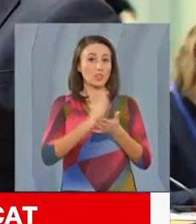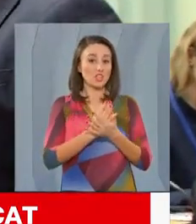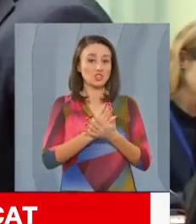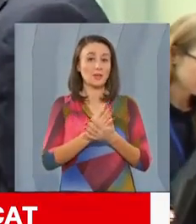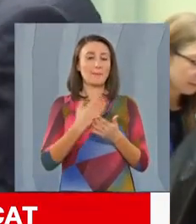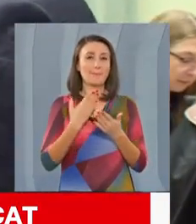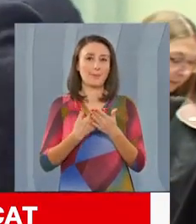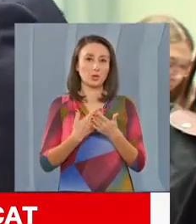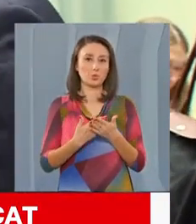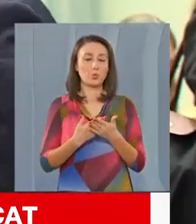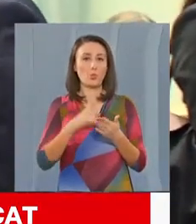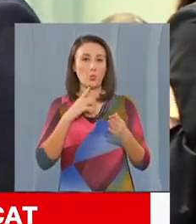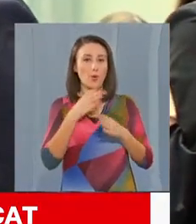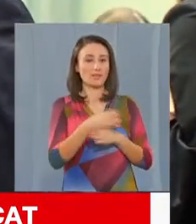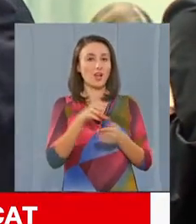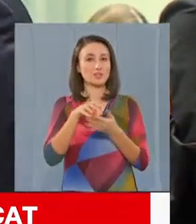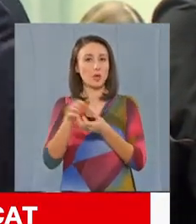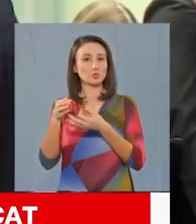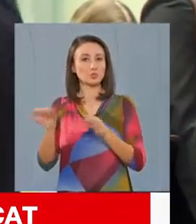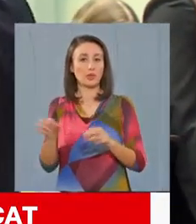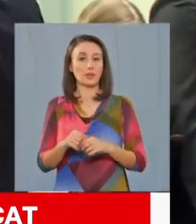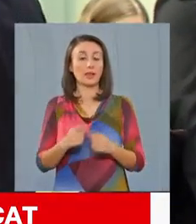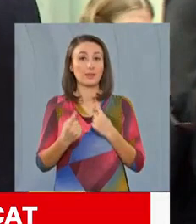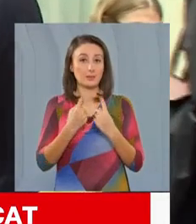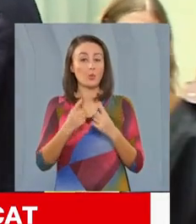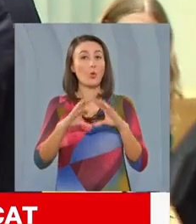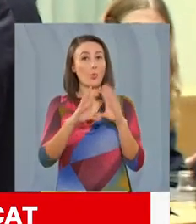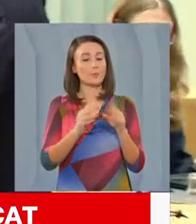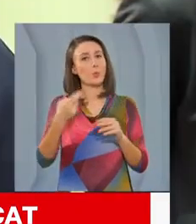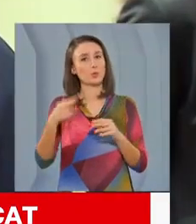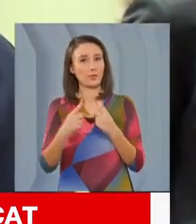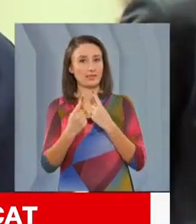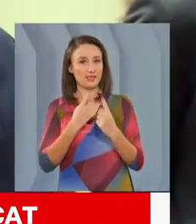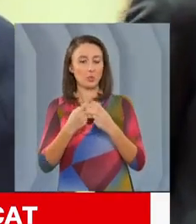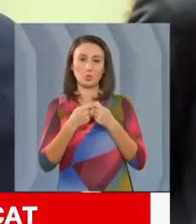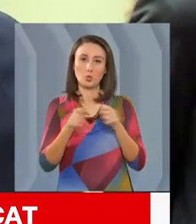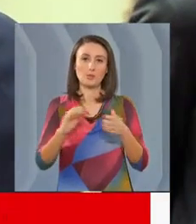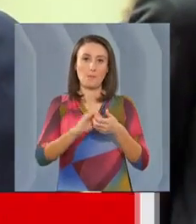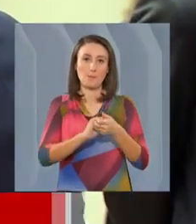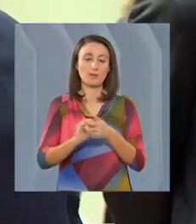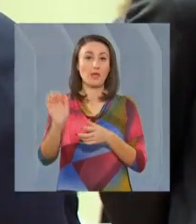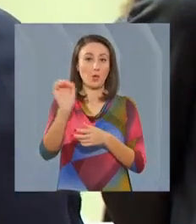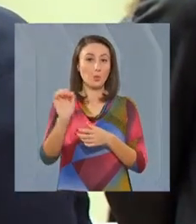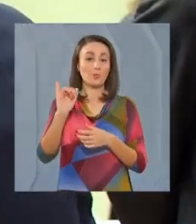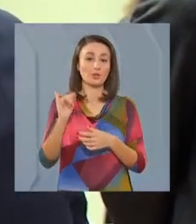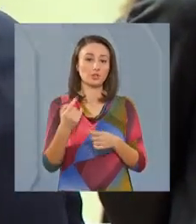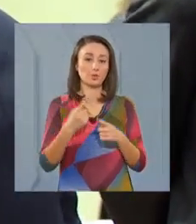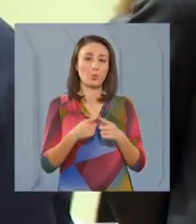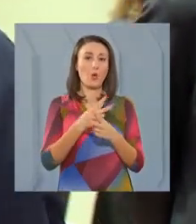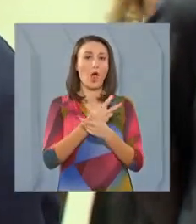favorabilă în ceea ce privește aderarea la Schengen diplomații români vor continua și ei dialogul cu toți partenerii europeni inclusiv cu